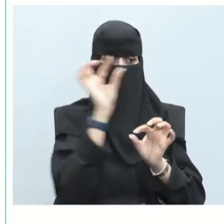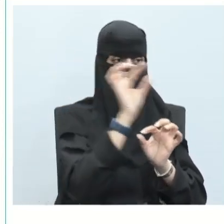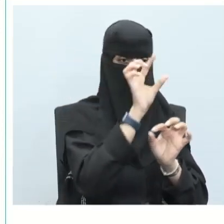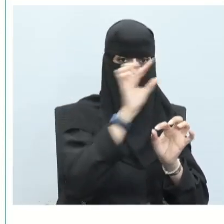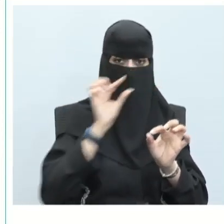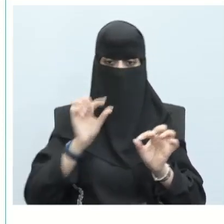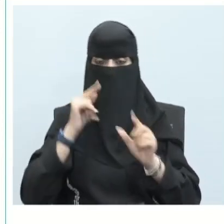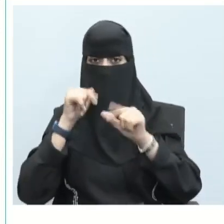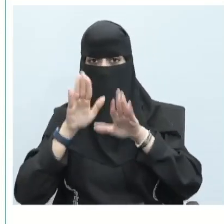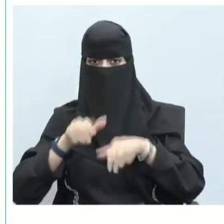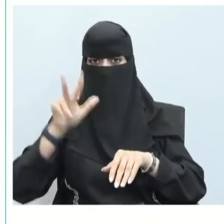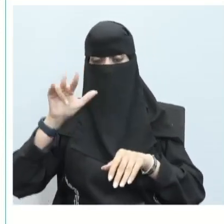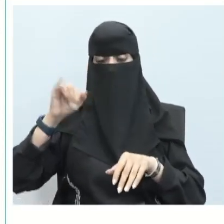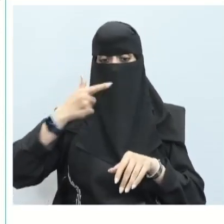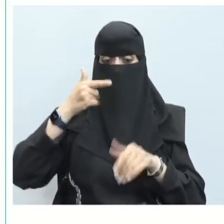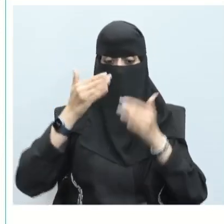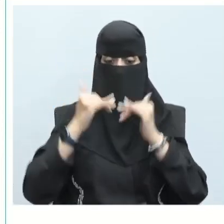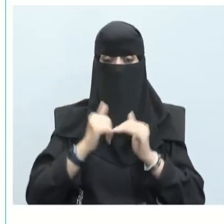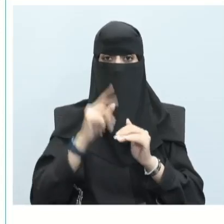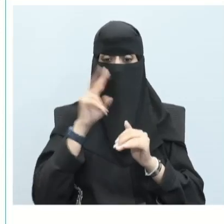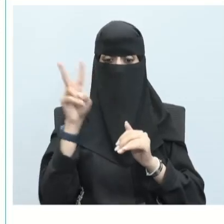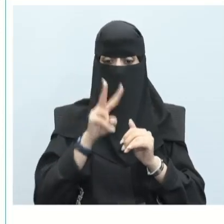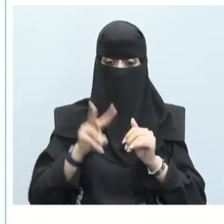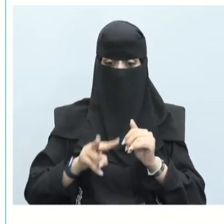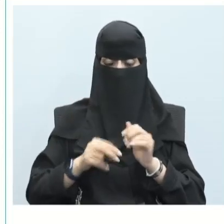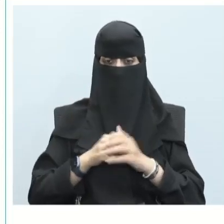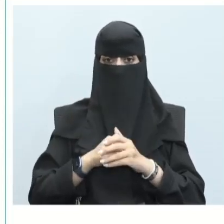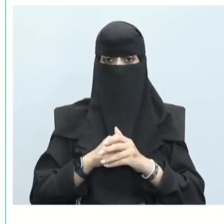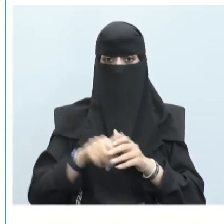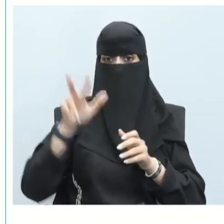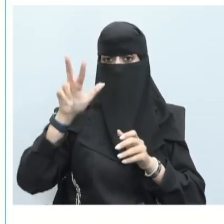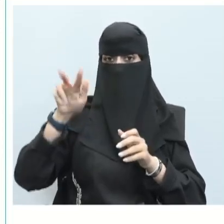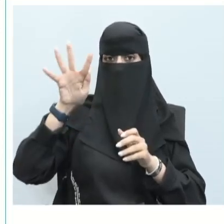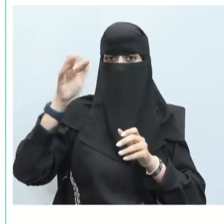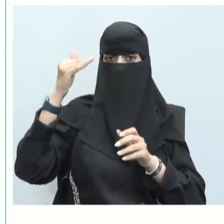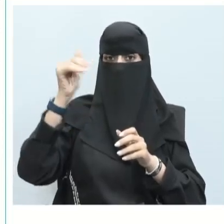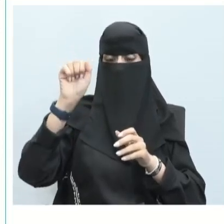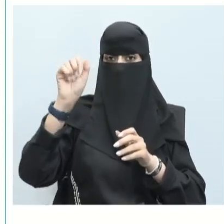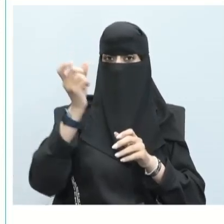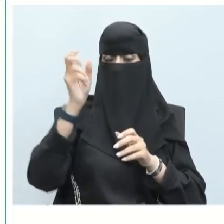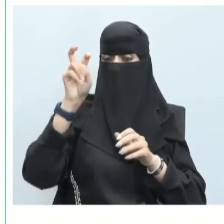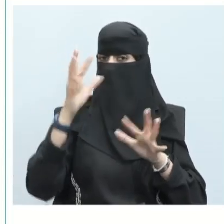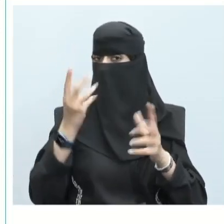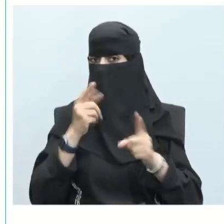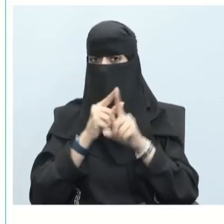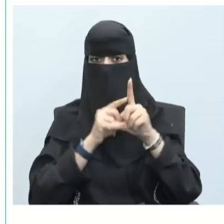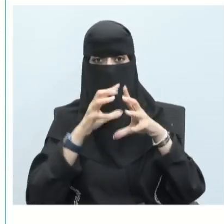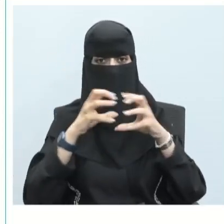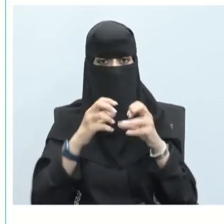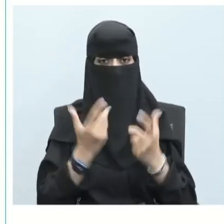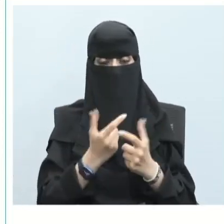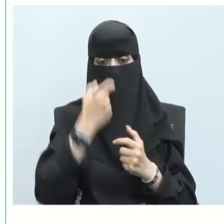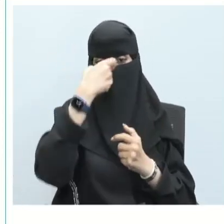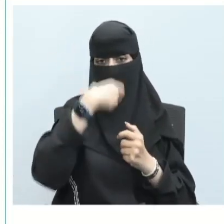المغالطات الاتيه نقرا الشخصنه ميز بين المغالطات في الامثله